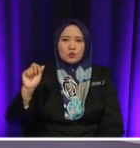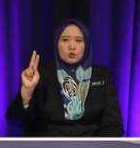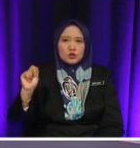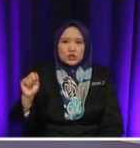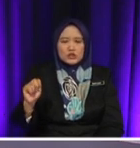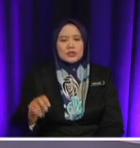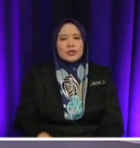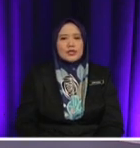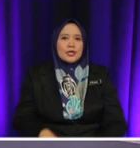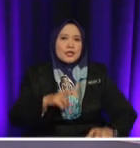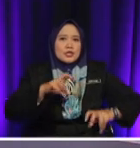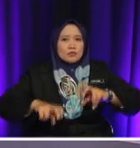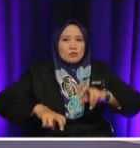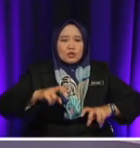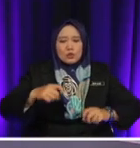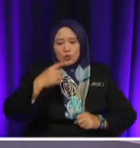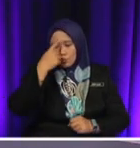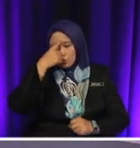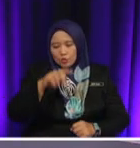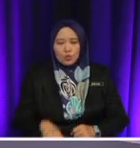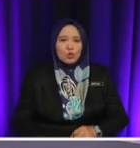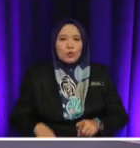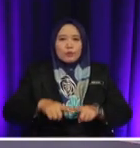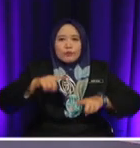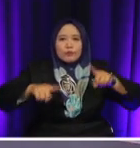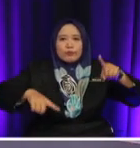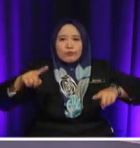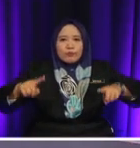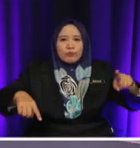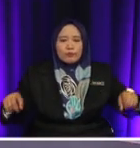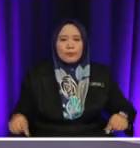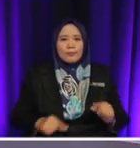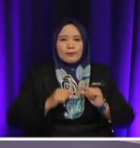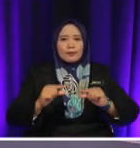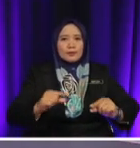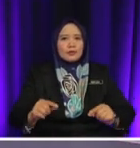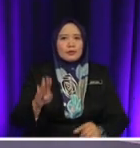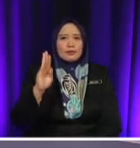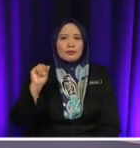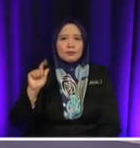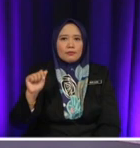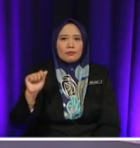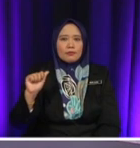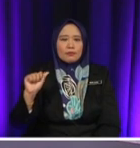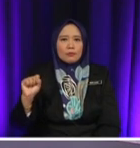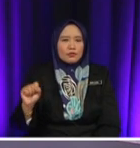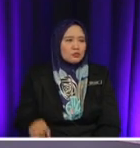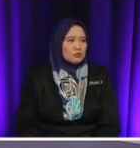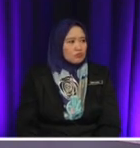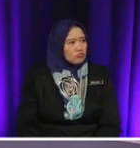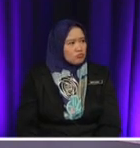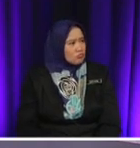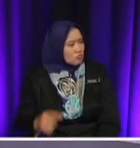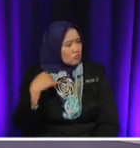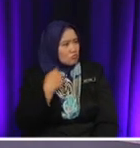kalau Ria tengok dekat sini agak-agaknya boleh teka tak bagi Cikgu satu pembolehubah dimanipulasi kita ada